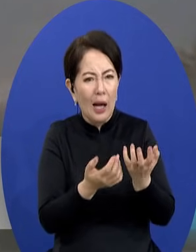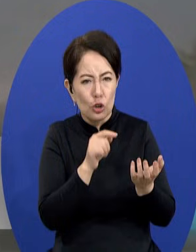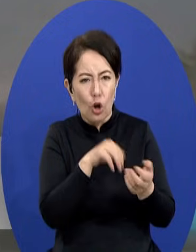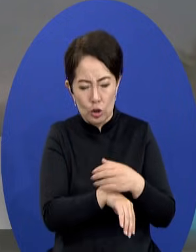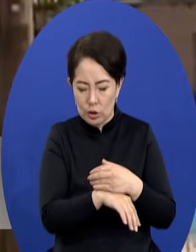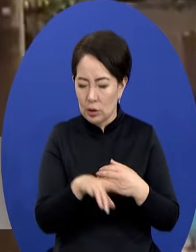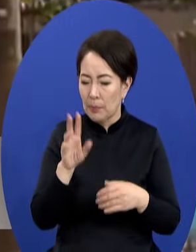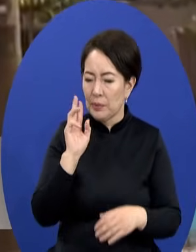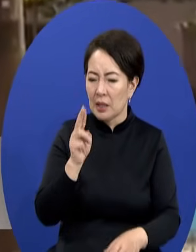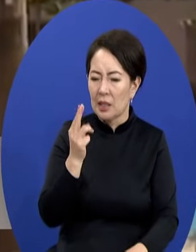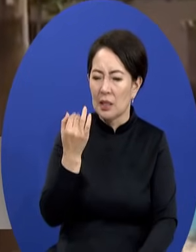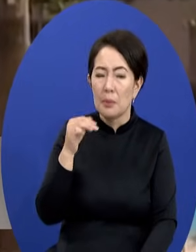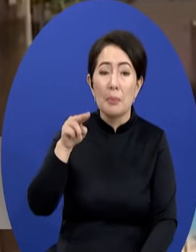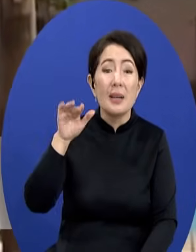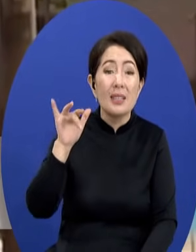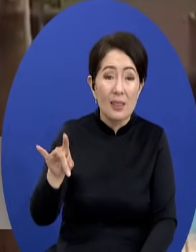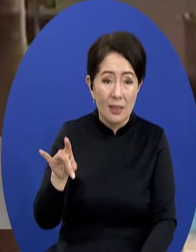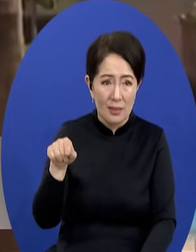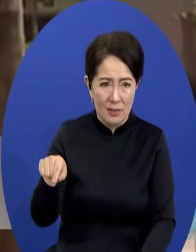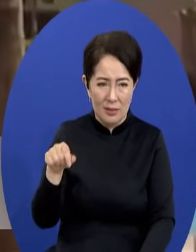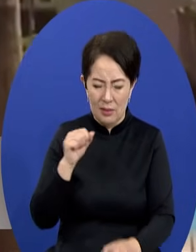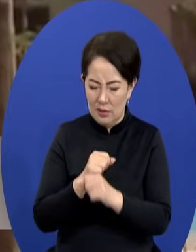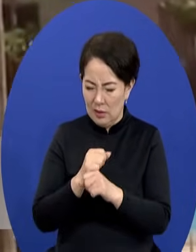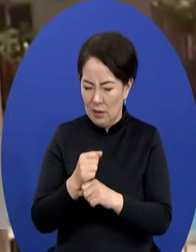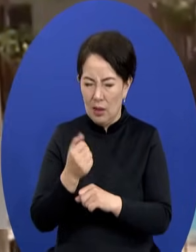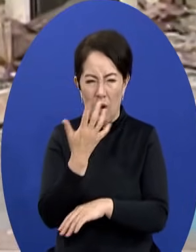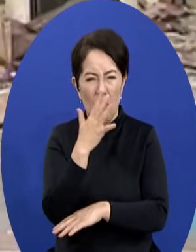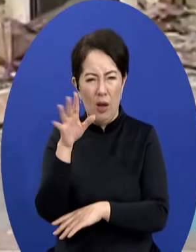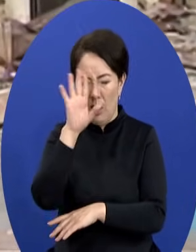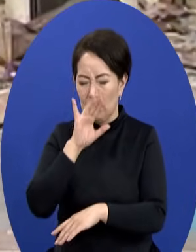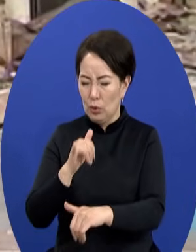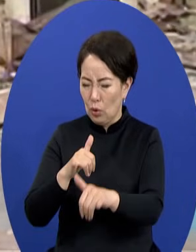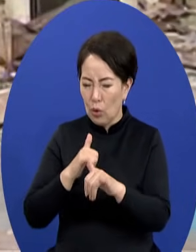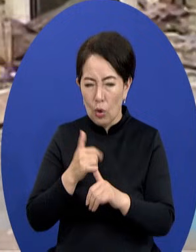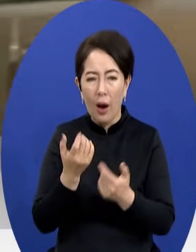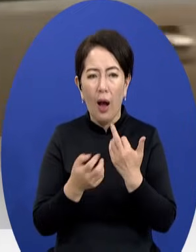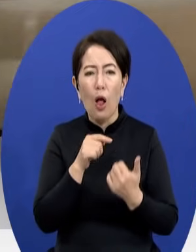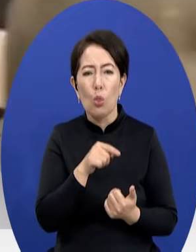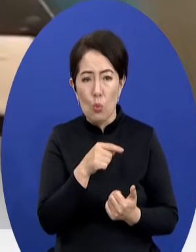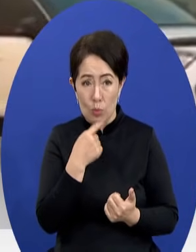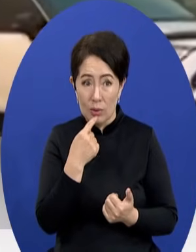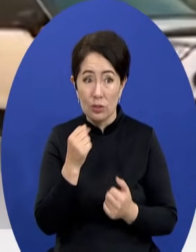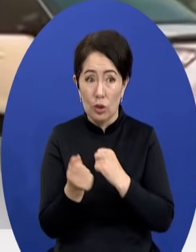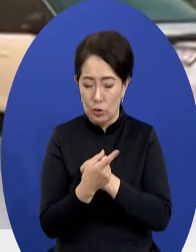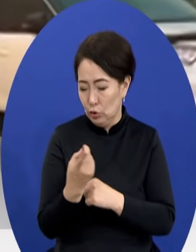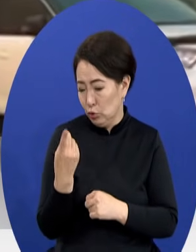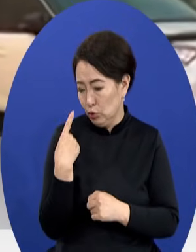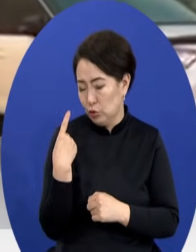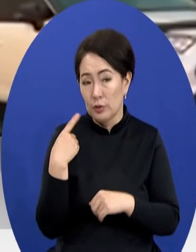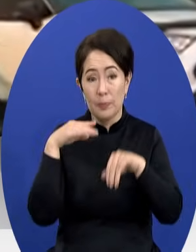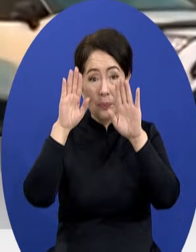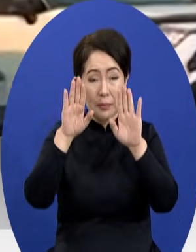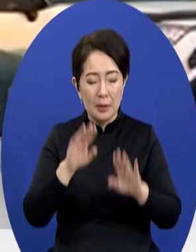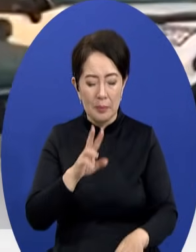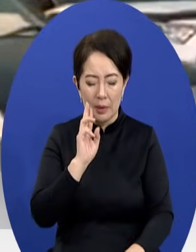албаныхан тус улсын түүхэндх хамгийн их хор хөнөлтөй ойхэрийн төмөр гараад байгааг онцолж байна. Өчигдөр буюу Ням гарагт